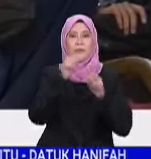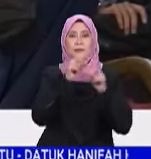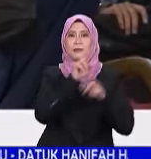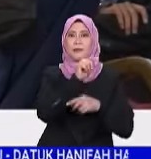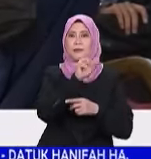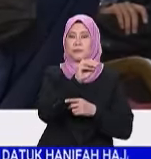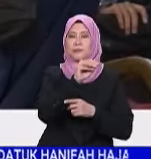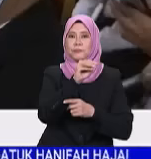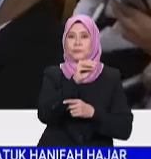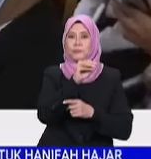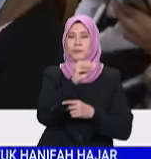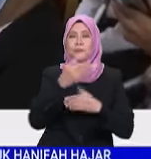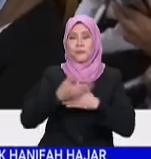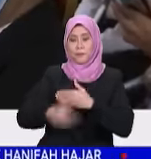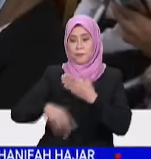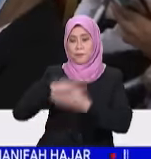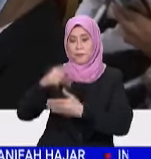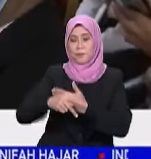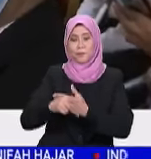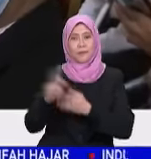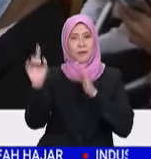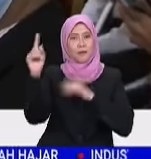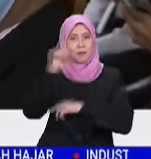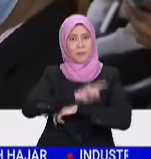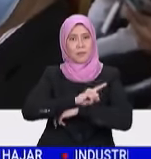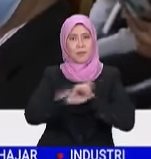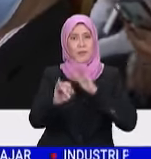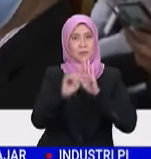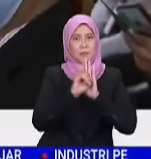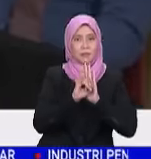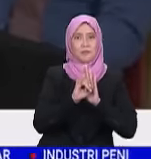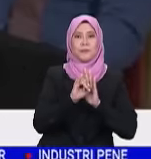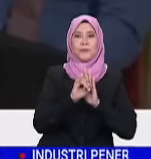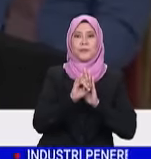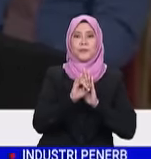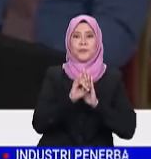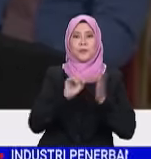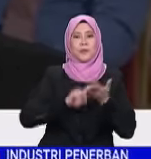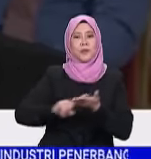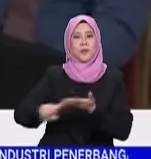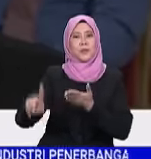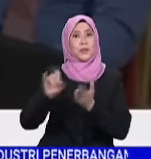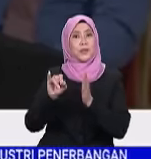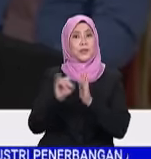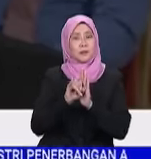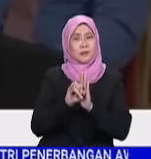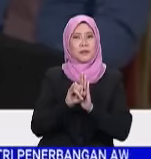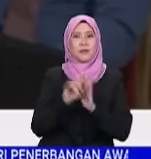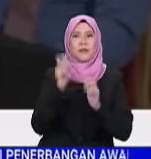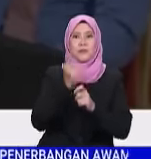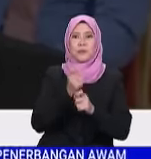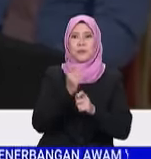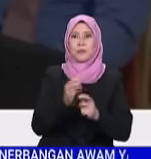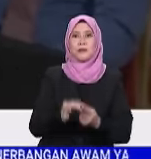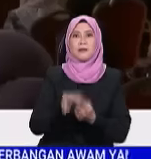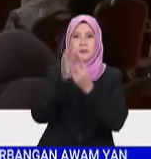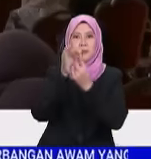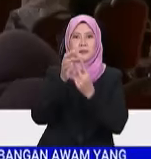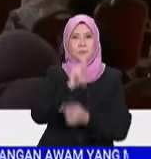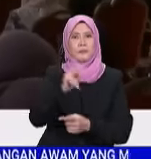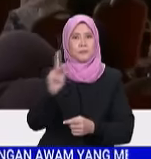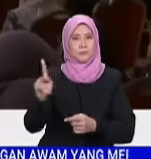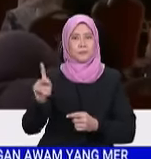RTM selepas program hari integriti jahins Sempena Minggu integriti pejabat menteri tugas tugas khas di Kota